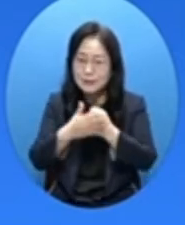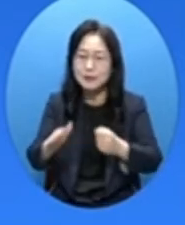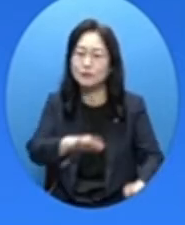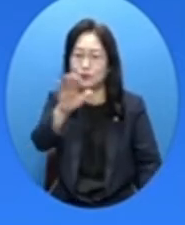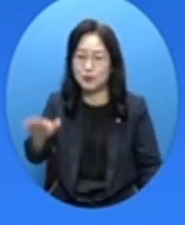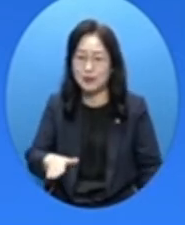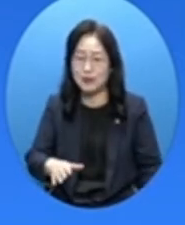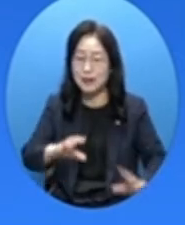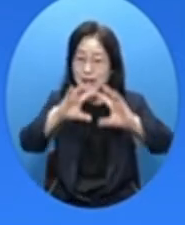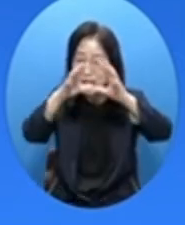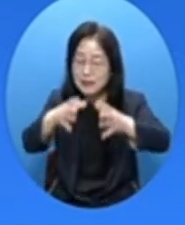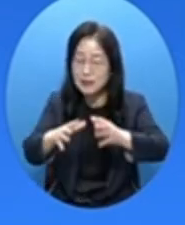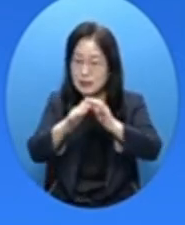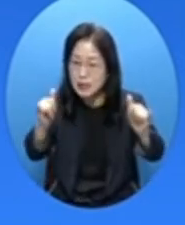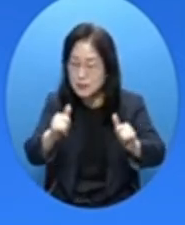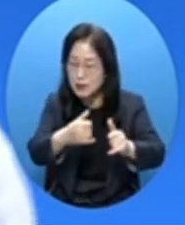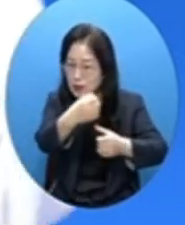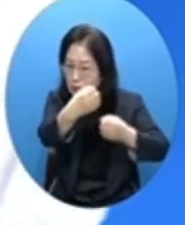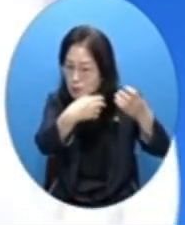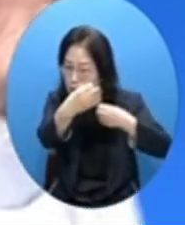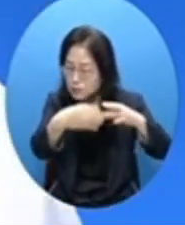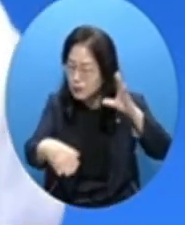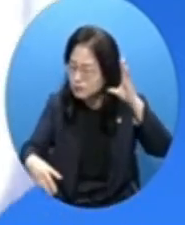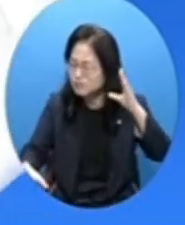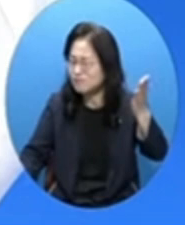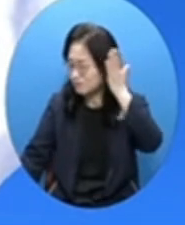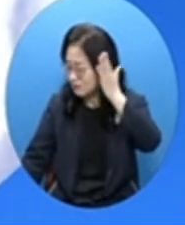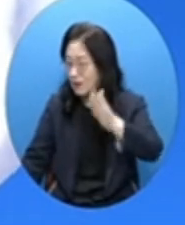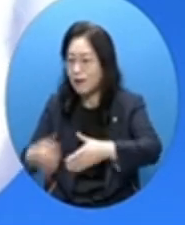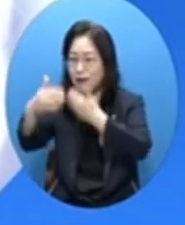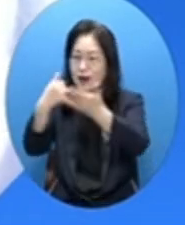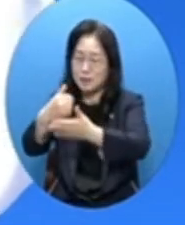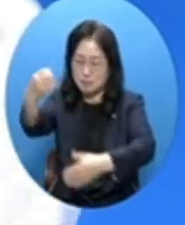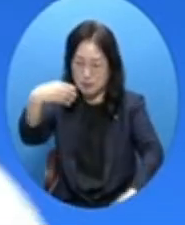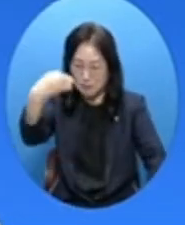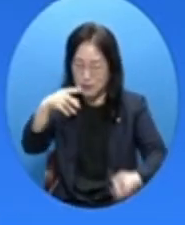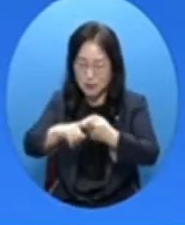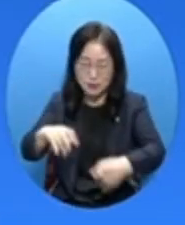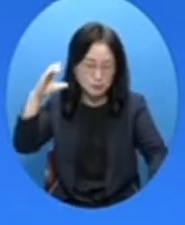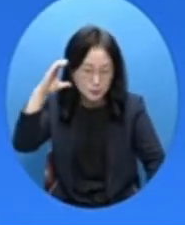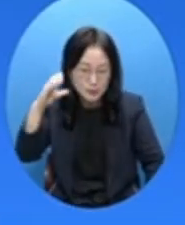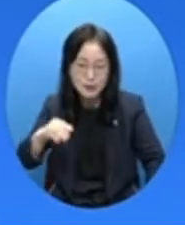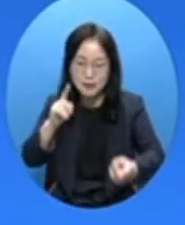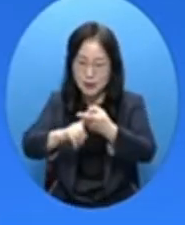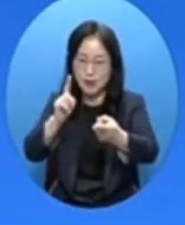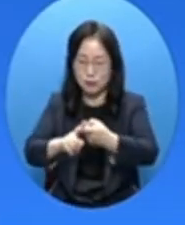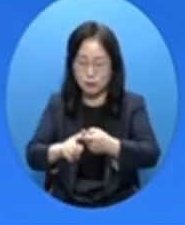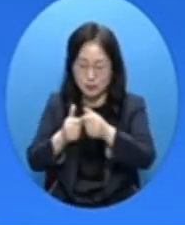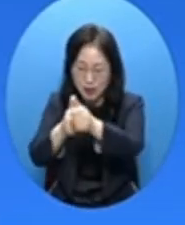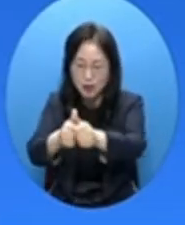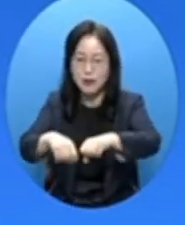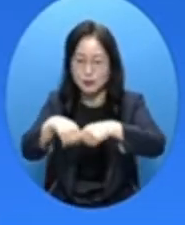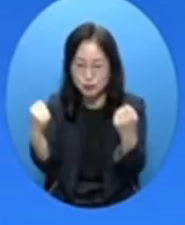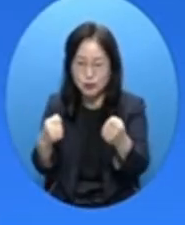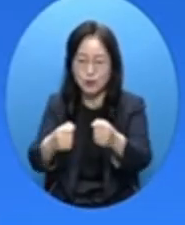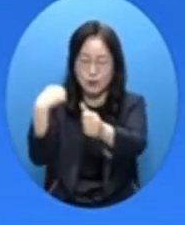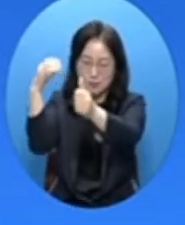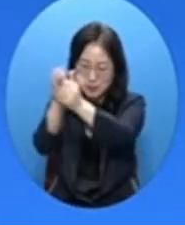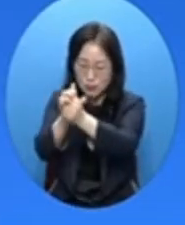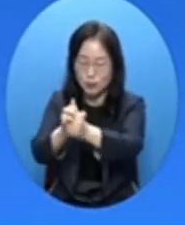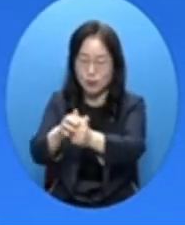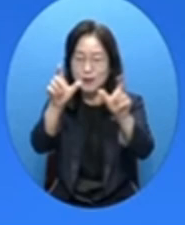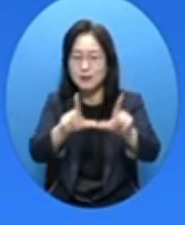세상에 사람들의 음성에 대해서는 귀를 닦고 하나님의 음성에 대해서 귀를 열고 금성을 듣고 순종하고